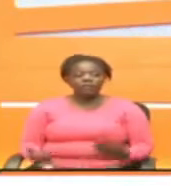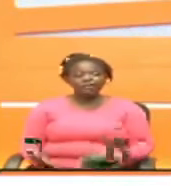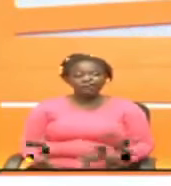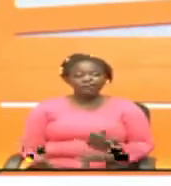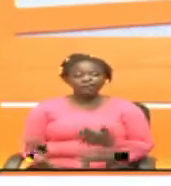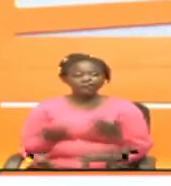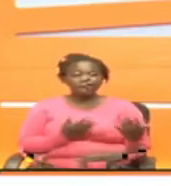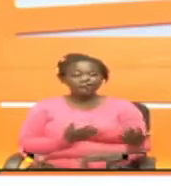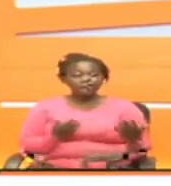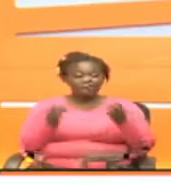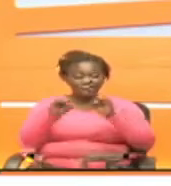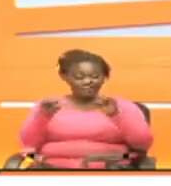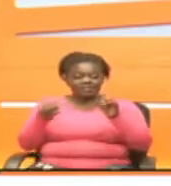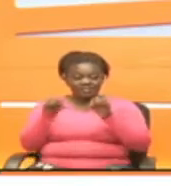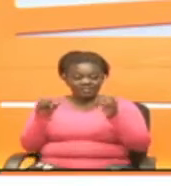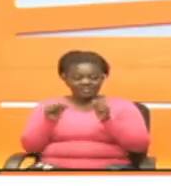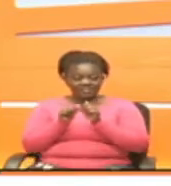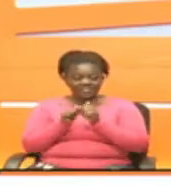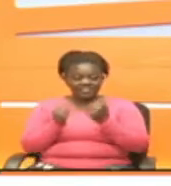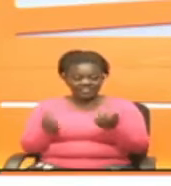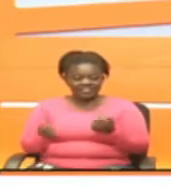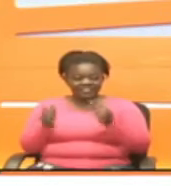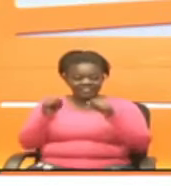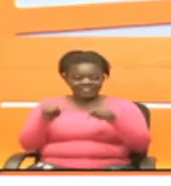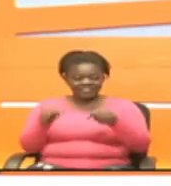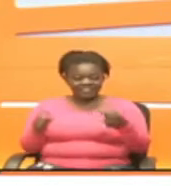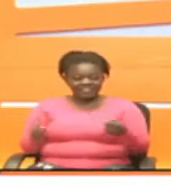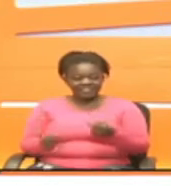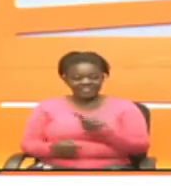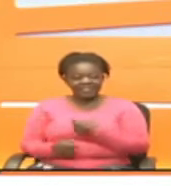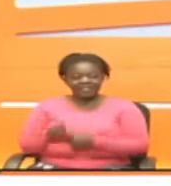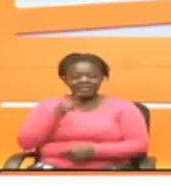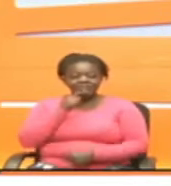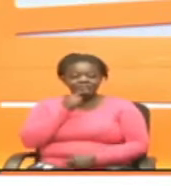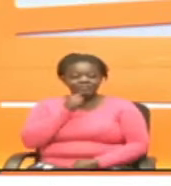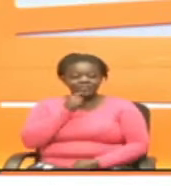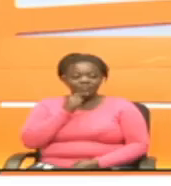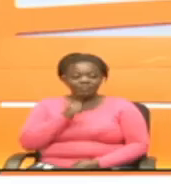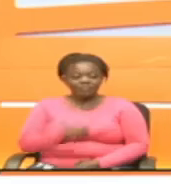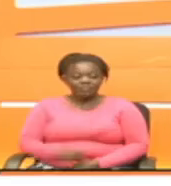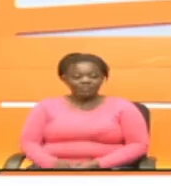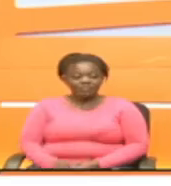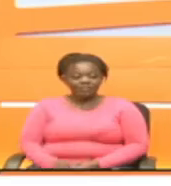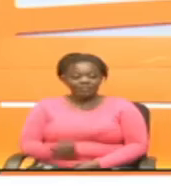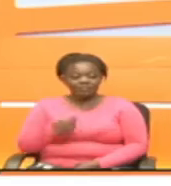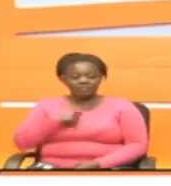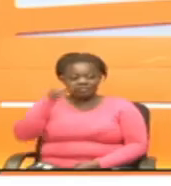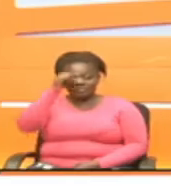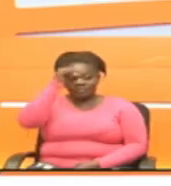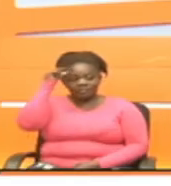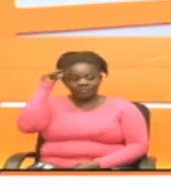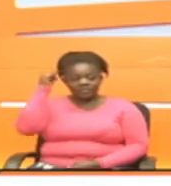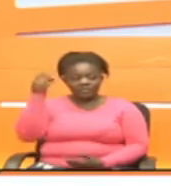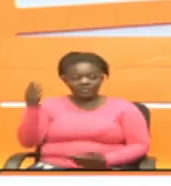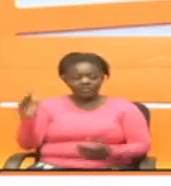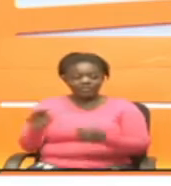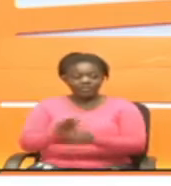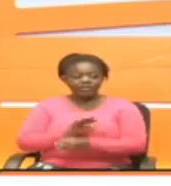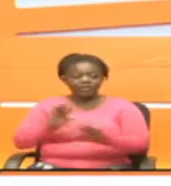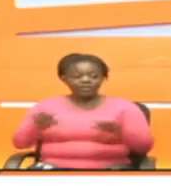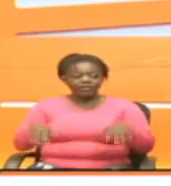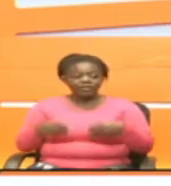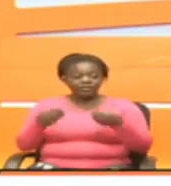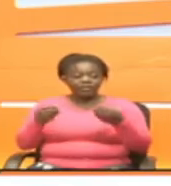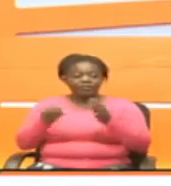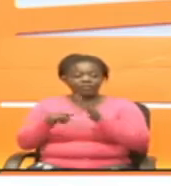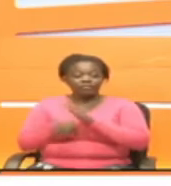Weewaawo, tukwanirizza amawulire agataliiko nfufu ekiro kya leero. Paul Mayinja, ttiimu Kabiriiti, Mebo Mulungi, ttiimu yonna nzijuvu bwe tugenda